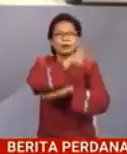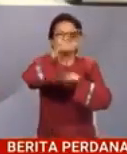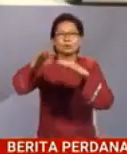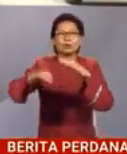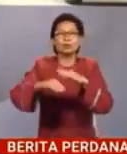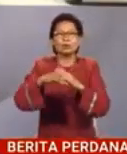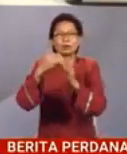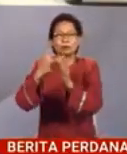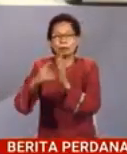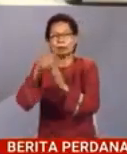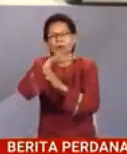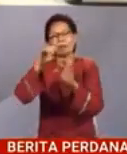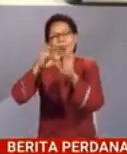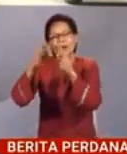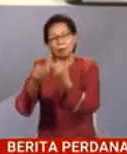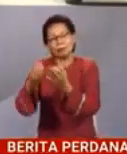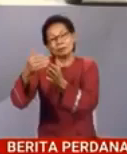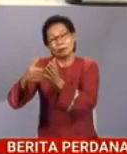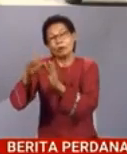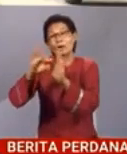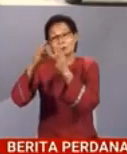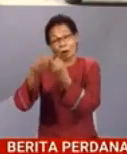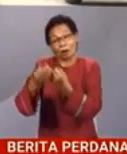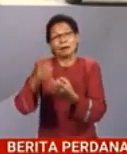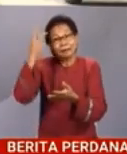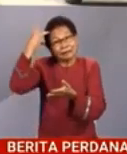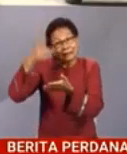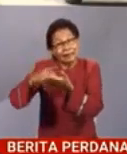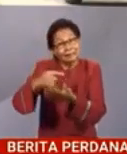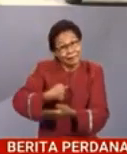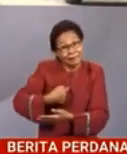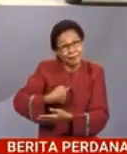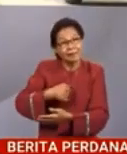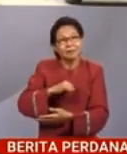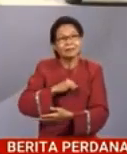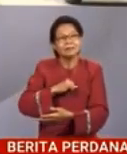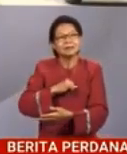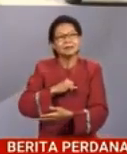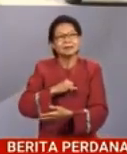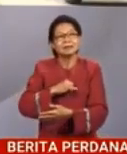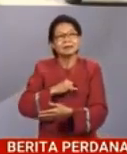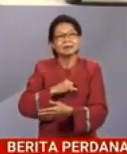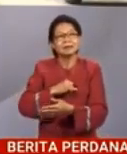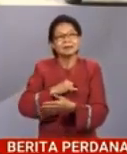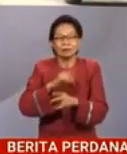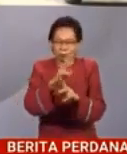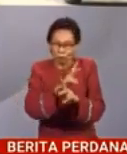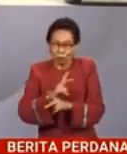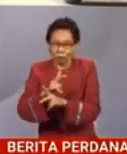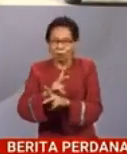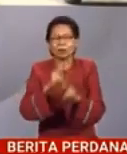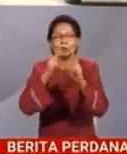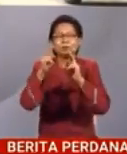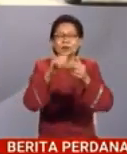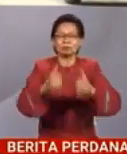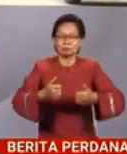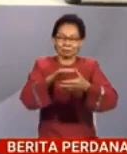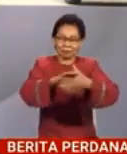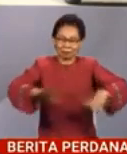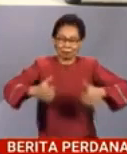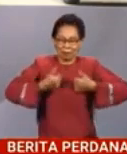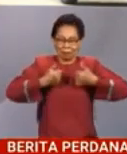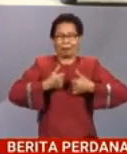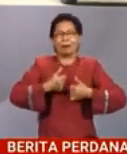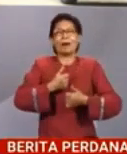andai dan ahli keluarga yang mengenali diri saya, saya dari terus ikhlas dari hati mengucapkan selamat hari raya. Maaf saya